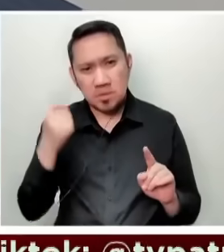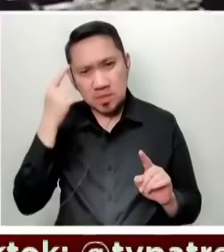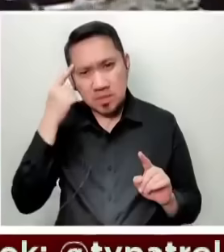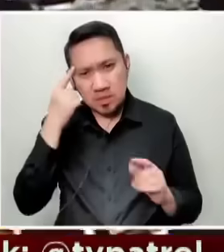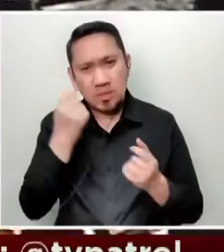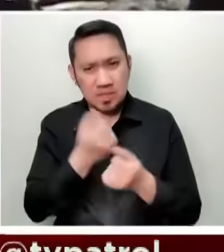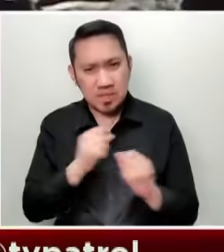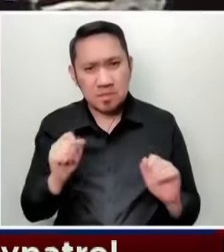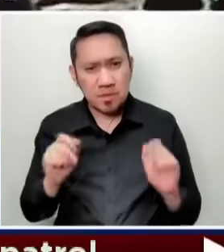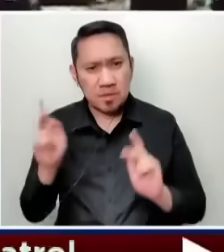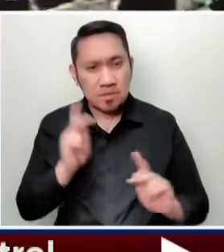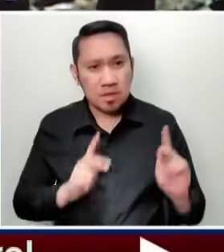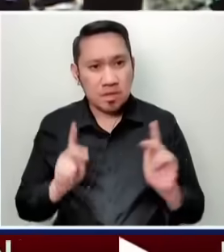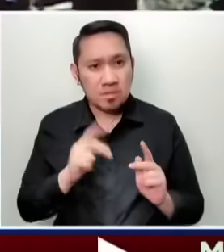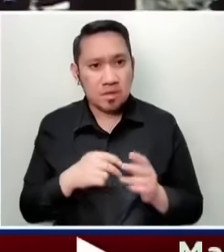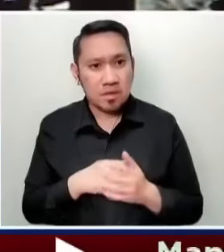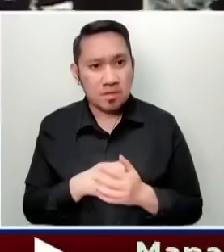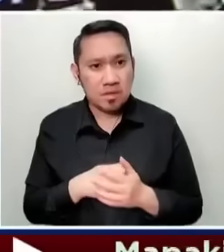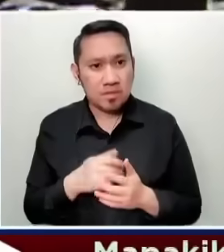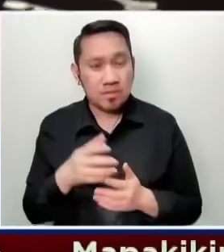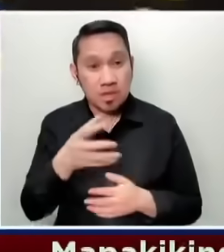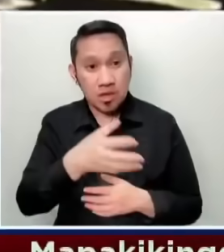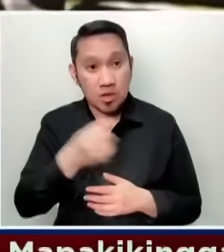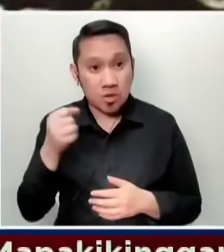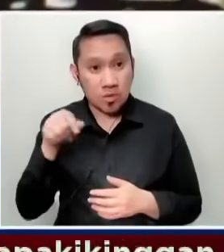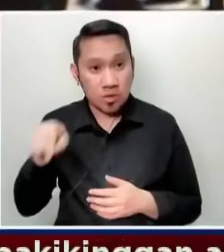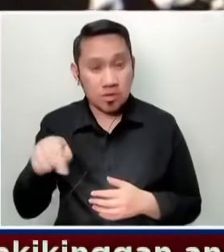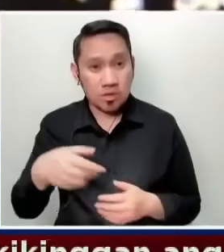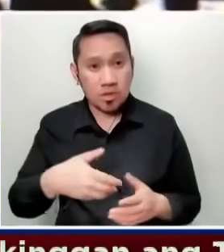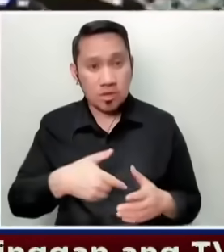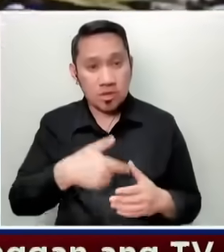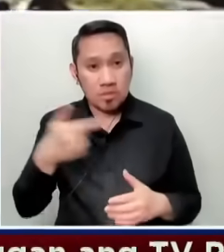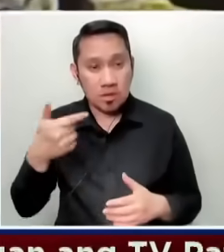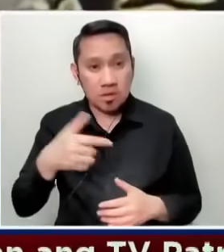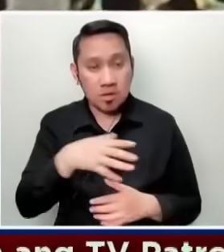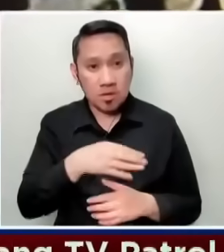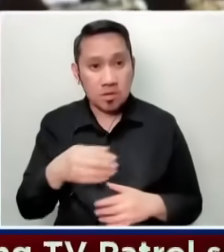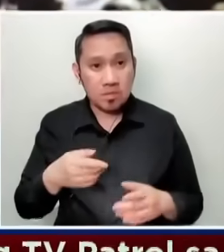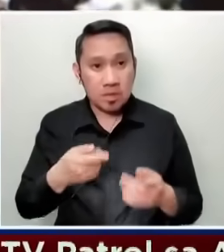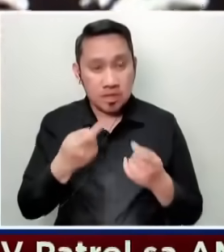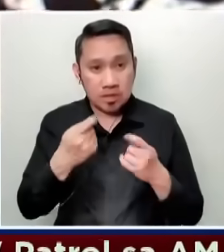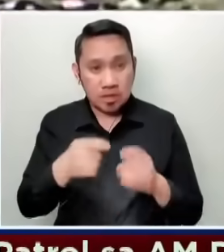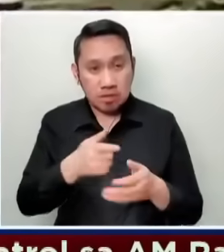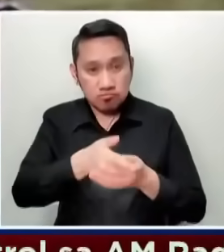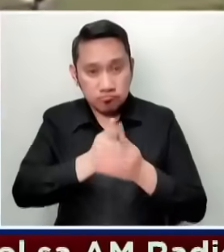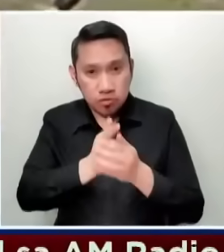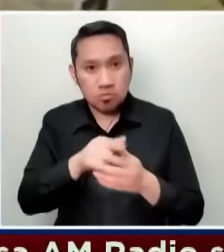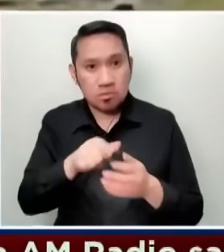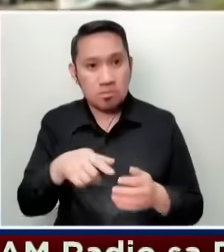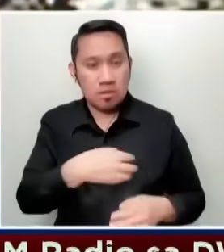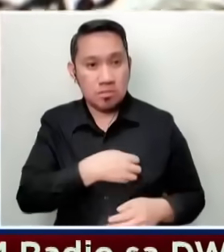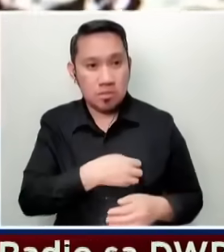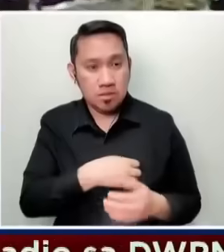mga mamamayan. Dito na tuluyang naagaw ng sospek ang baril at saka pinaputokan ng mga pulis.